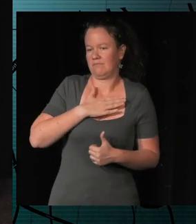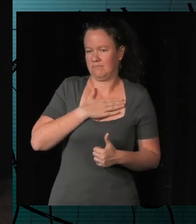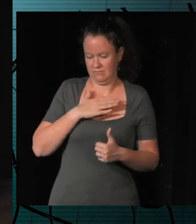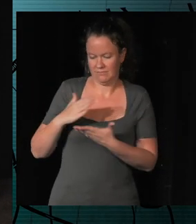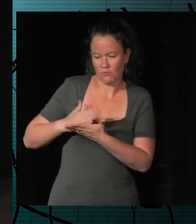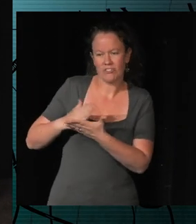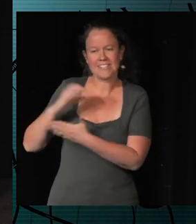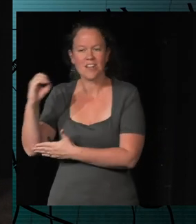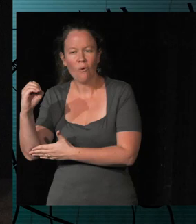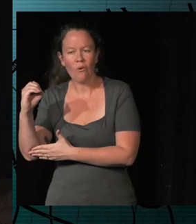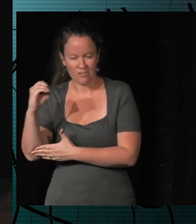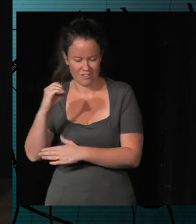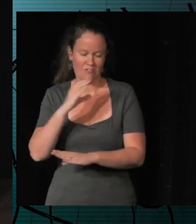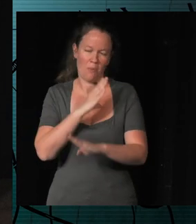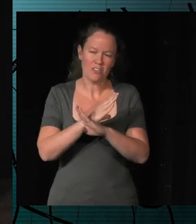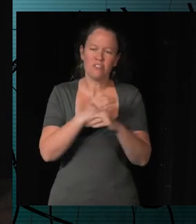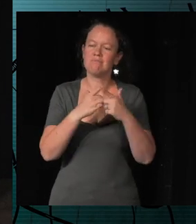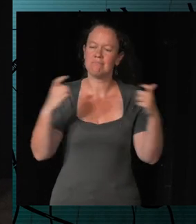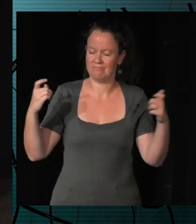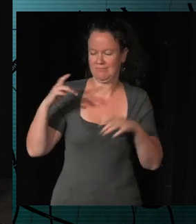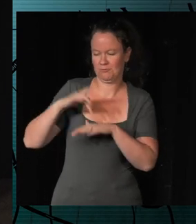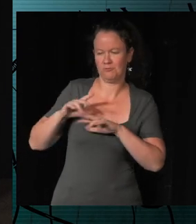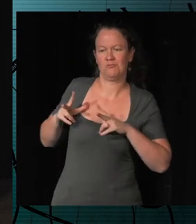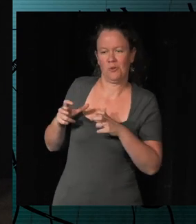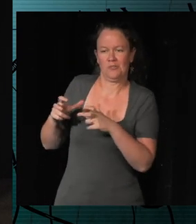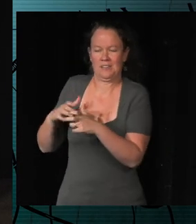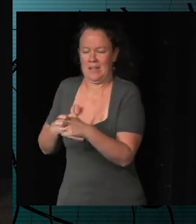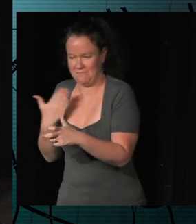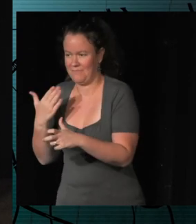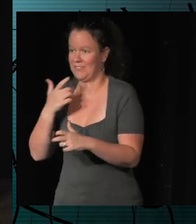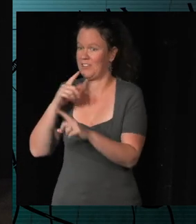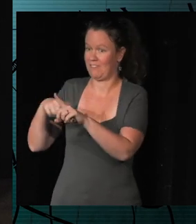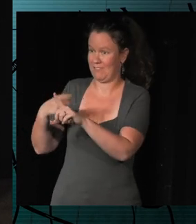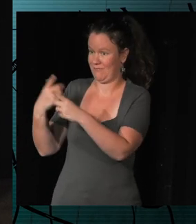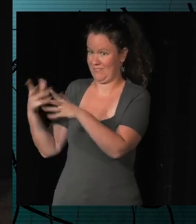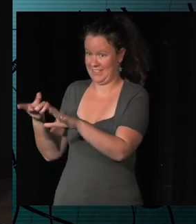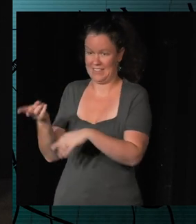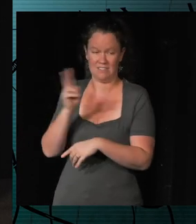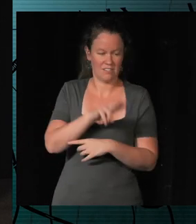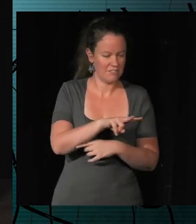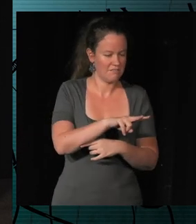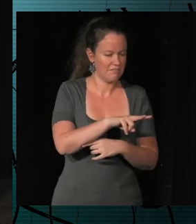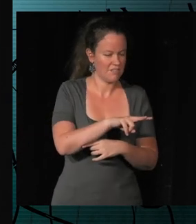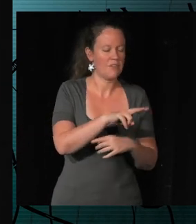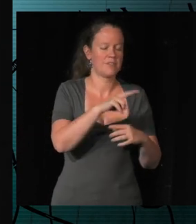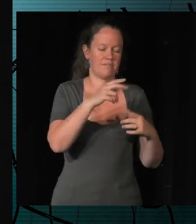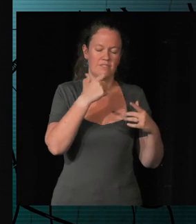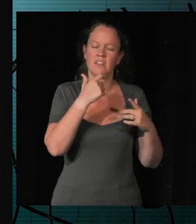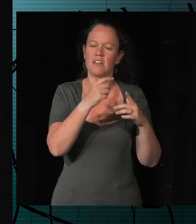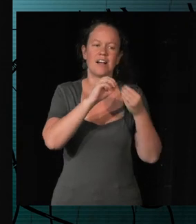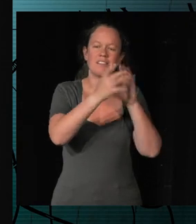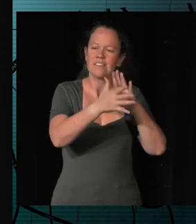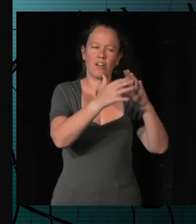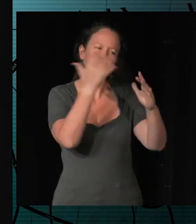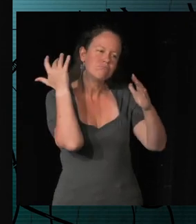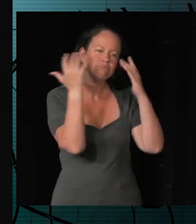zé et forbid Siren j'étais plutôt dans ce côté-là mais du coup après avoir vu le film j'ai regardé pas mal de walkthrough sur internet pour me plonger dans l'ambiance des jeux et c'est vrai comme il